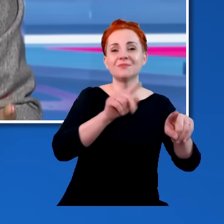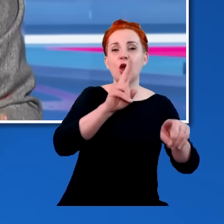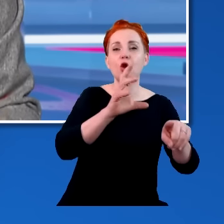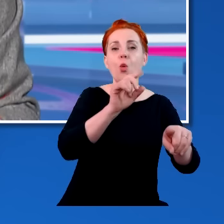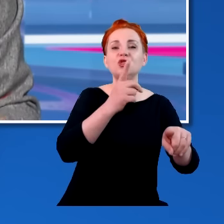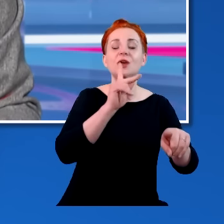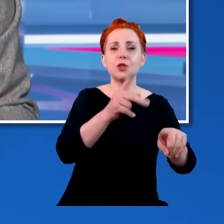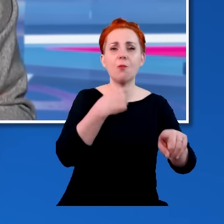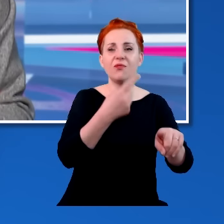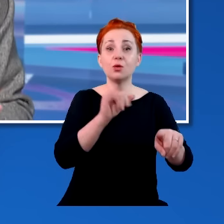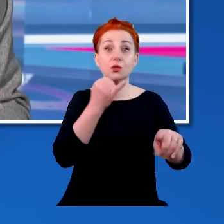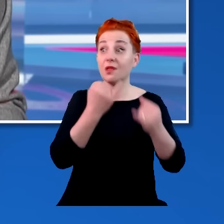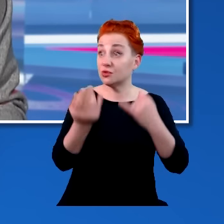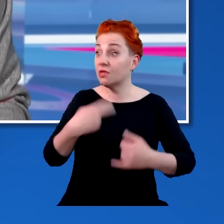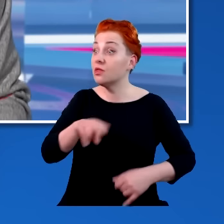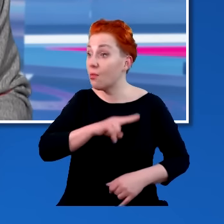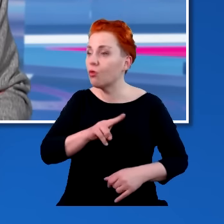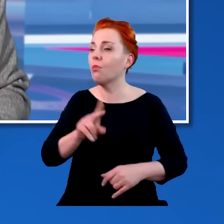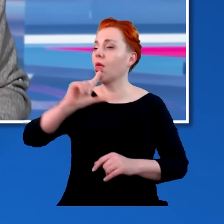powiedział, że jak mu się nie podoba, to niech wyjdzie.